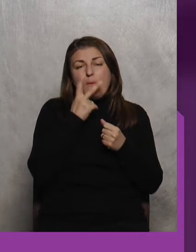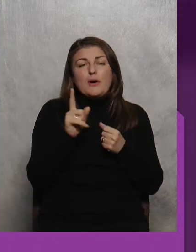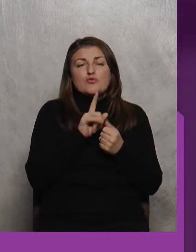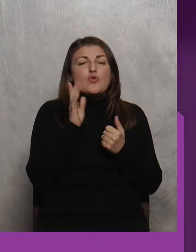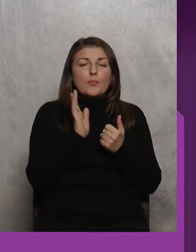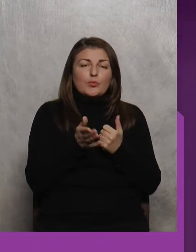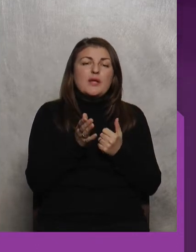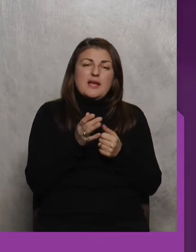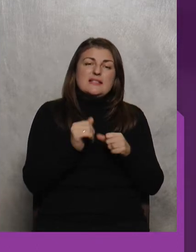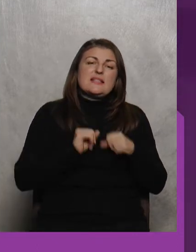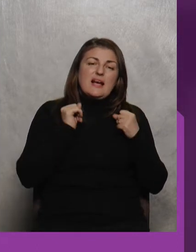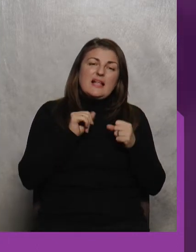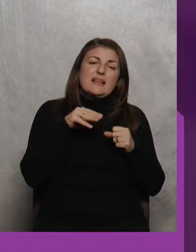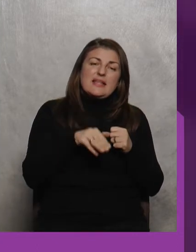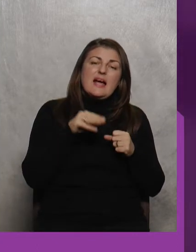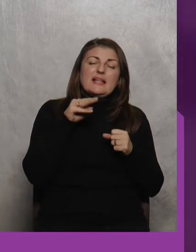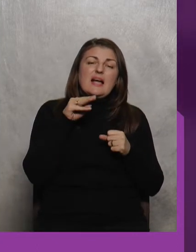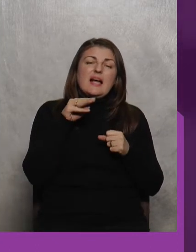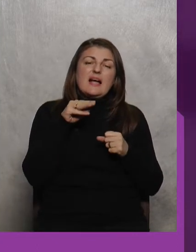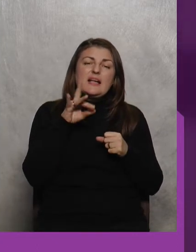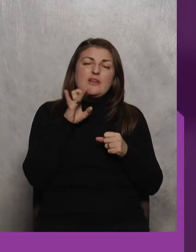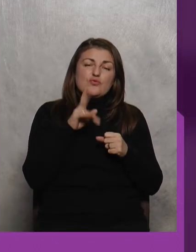що буде старатися Тетяна Ранчук,